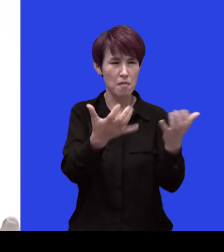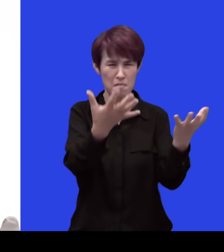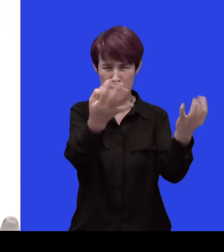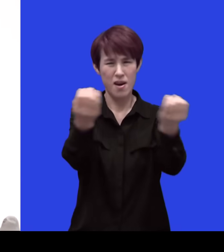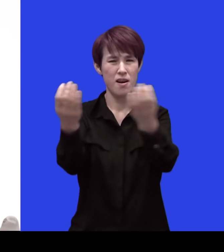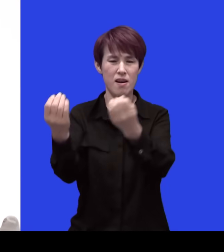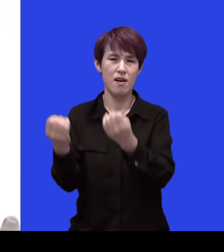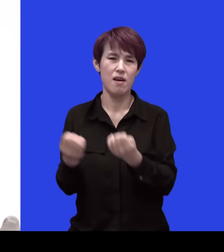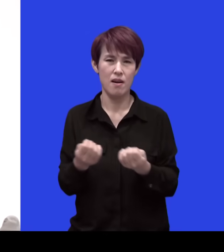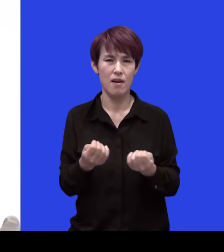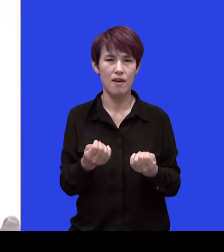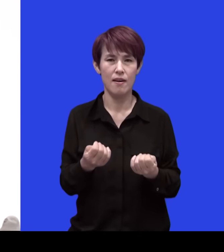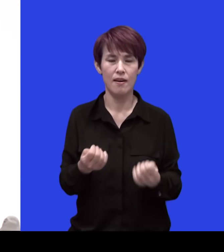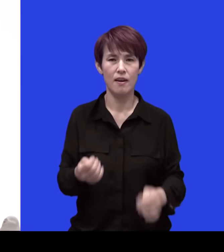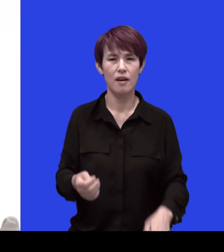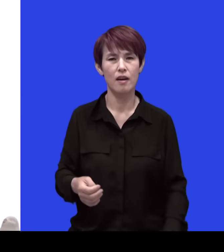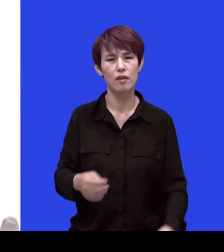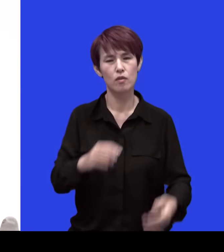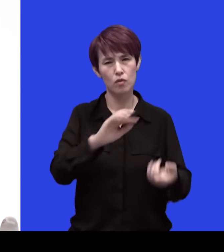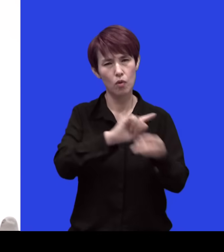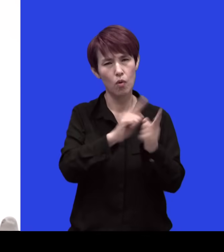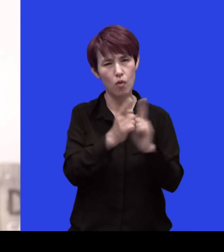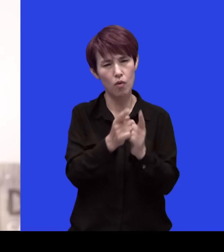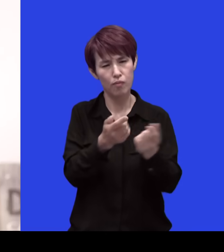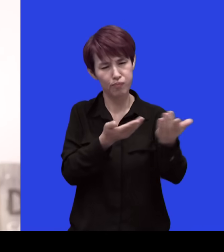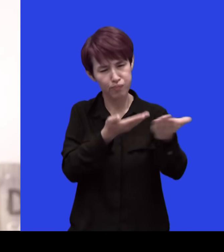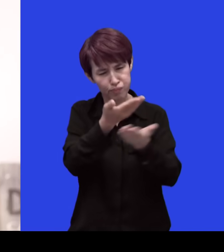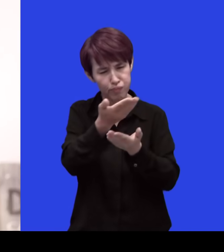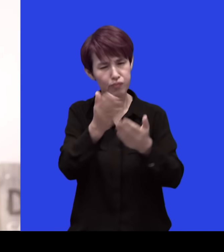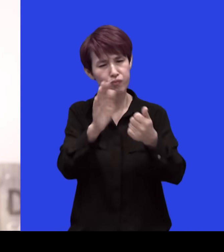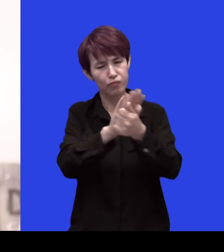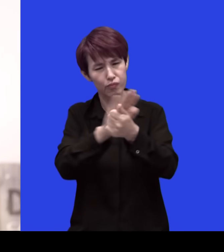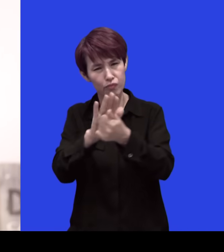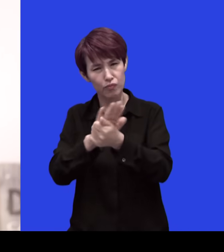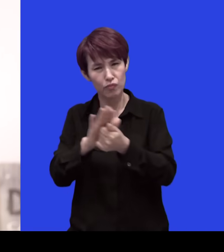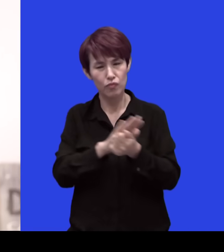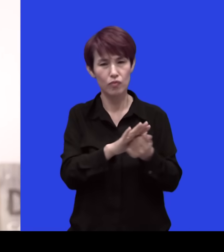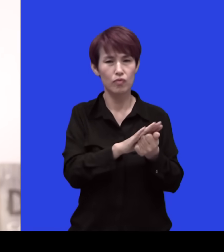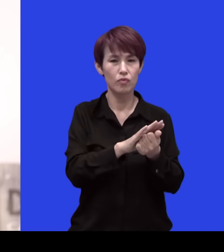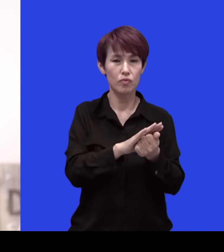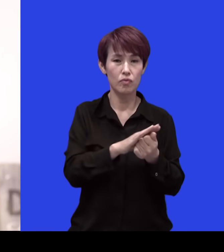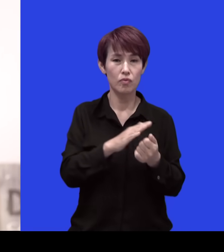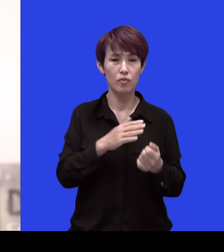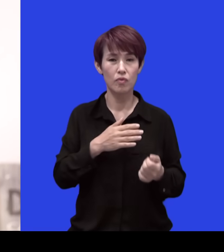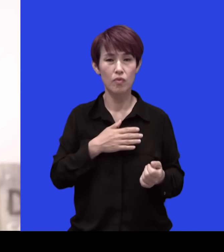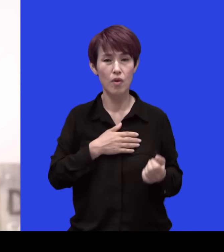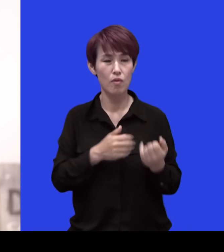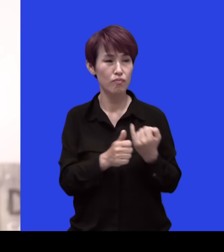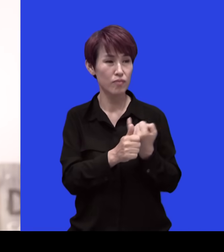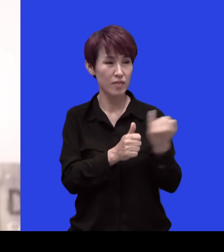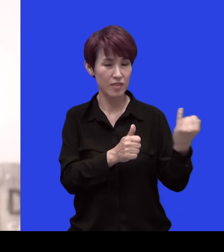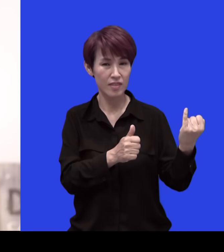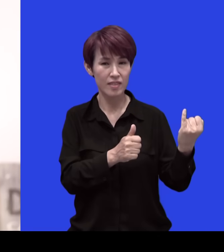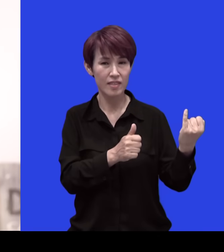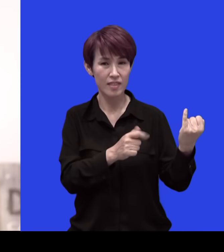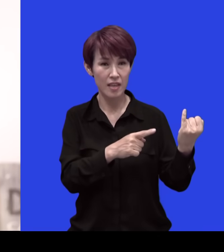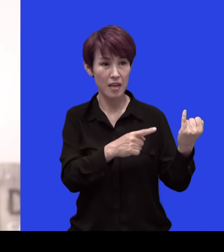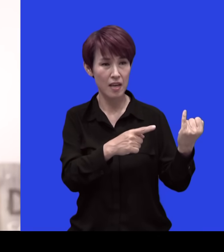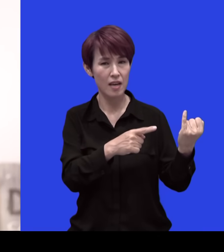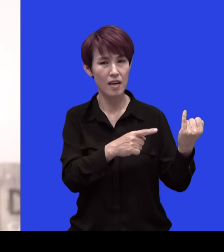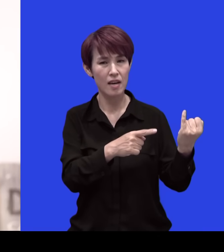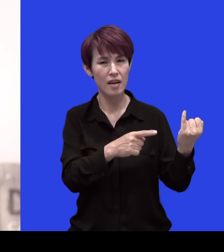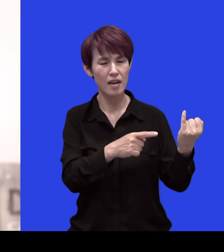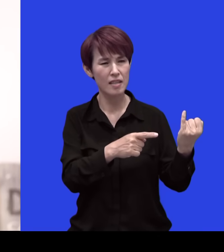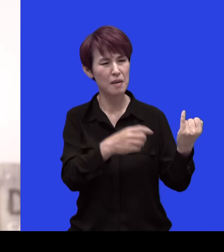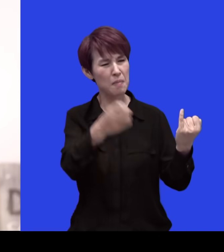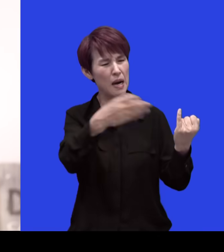사람들하고 대화가 돼. 위로가 돼. 딴 사람은 위로가 안 돼. 우리 집사람 보고 딴 사람들이요. 잊어버려. 이제